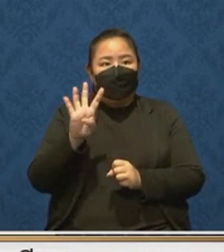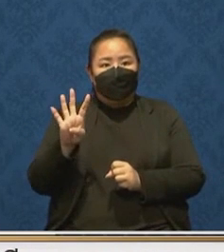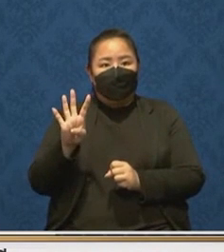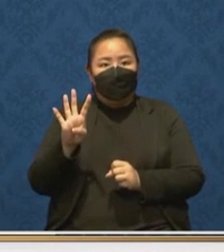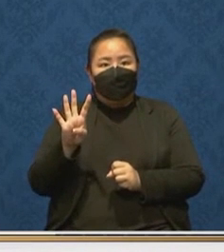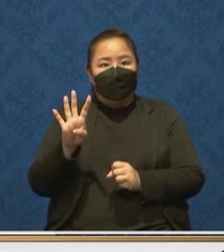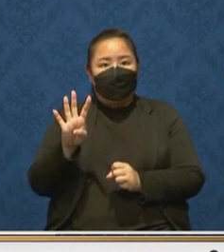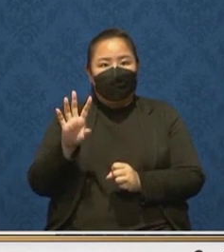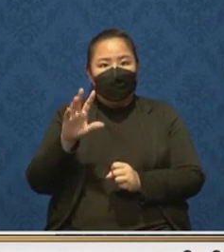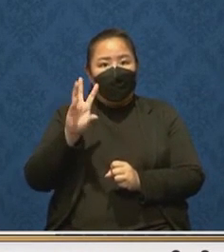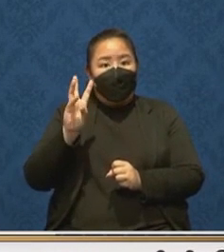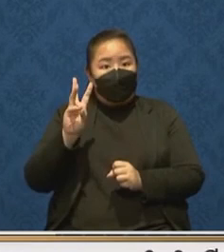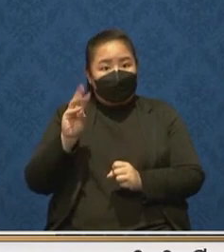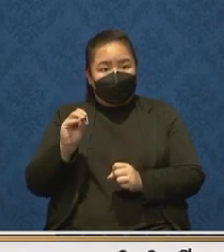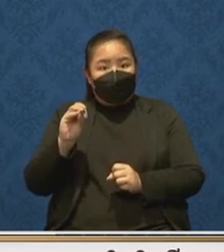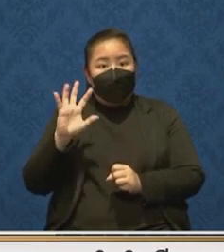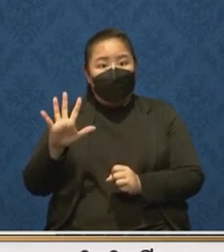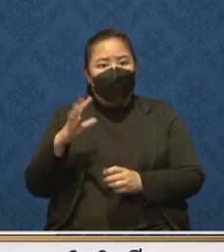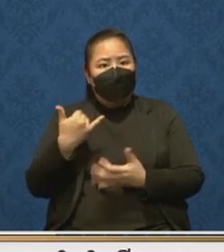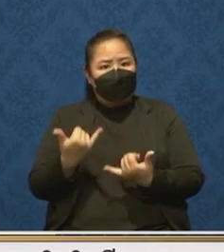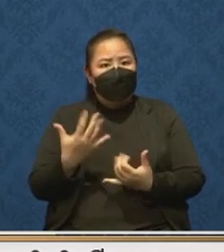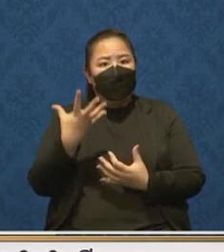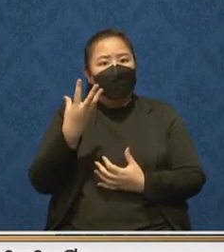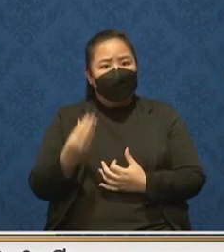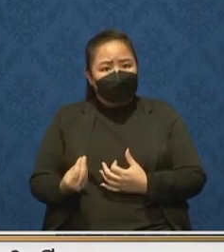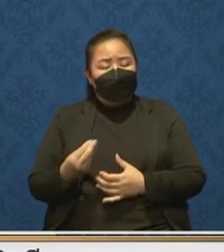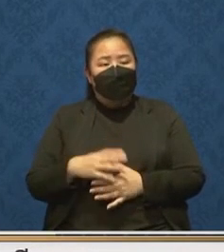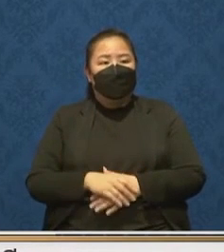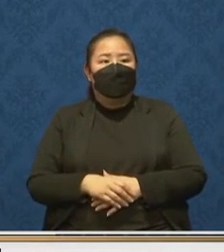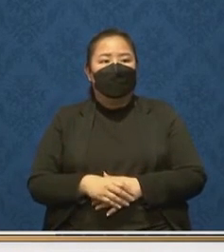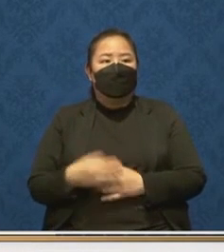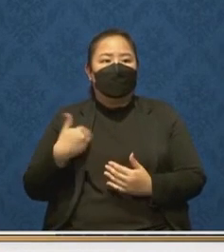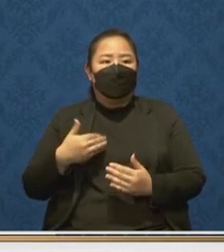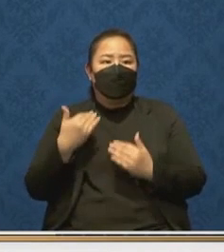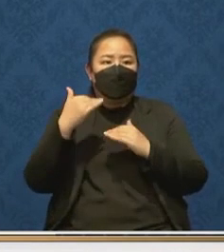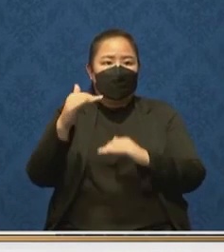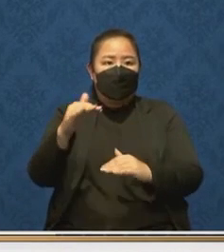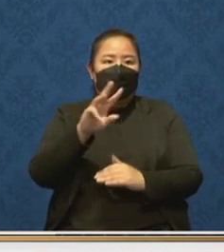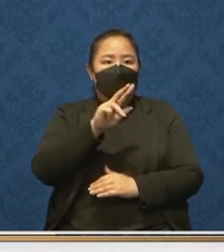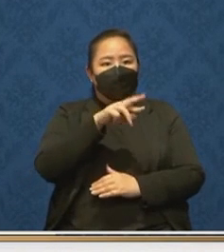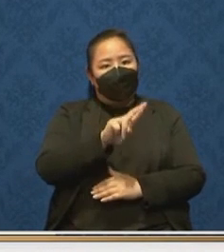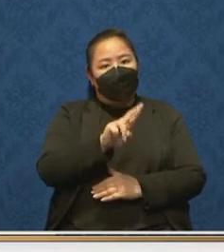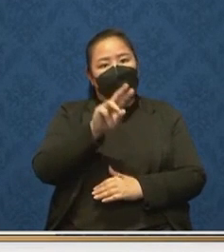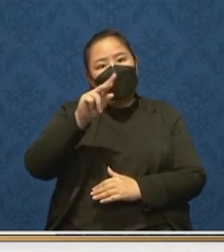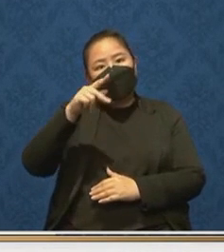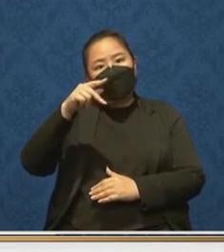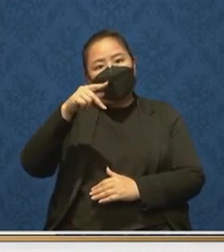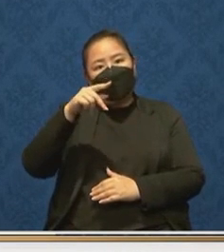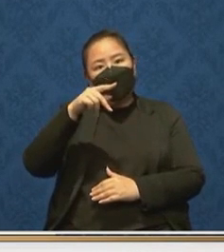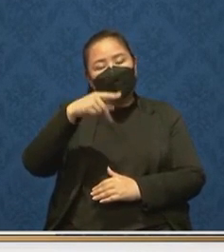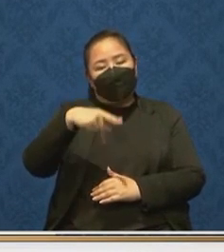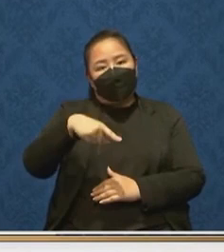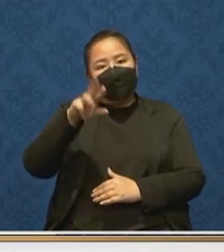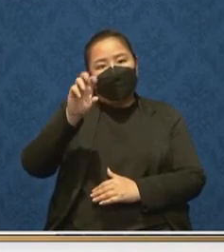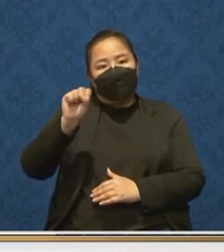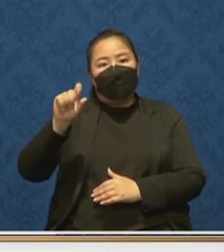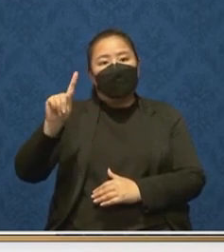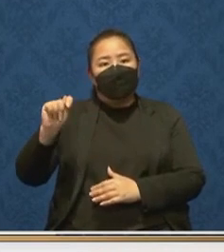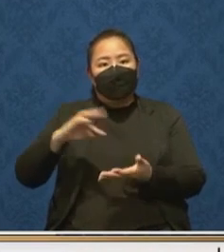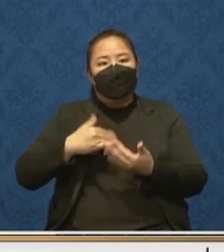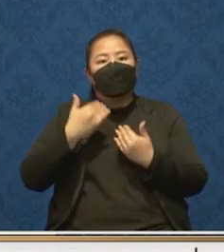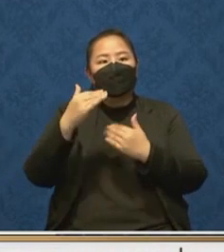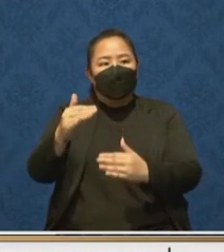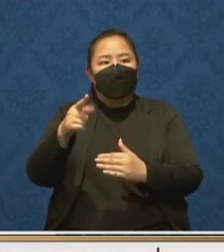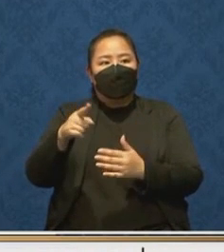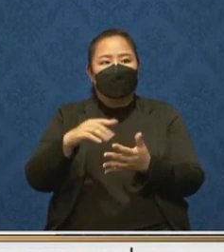ป 65 วัคซีนเหลือพอเหลือจะตกครั้งครับก็มีการส่งไปให้รอพอสอต่ตามที่แพทยจัหมดได้เกลาเฉพาะ Eta Sin